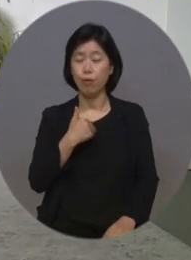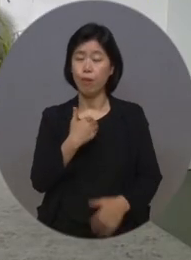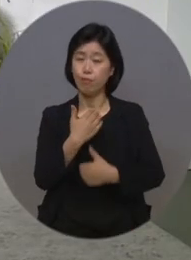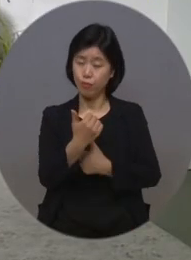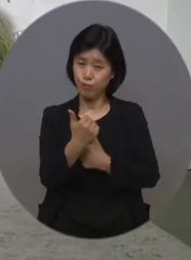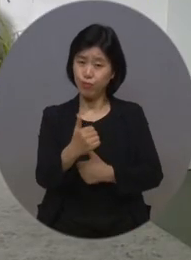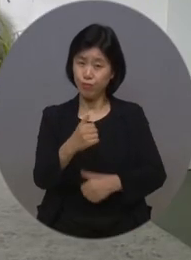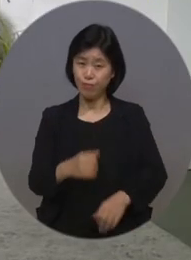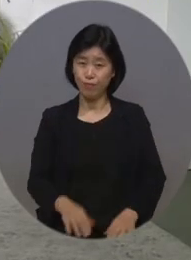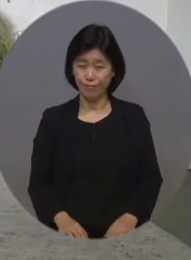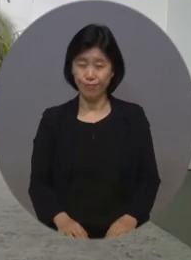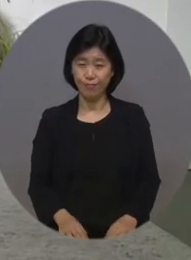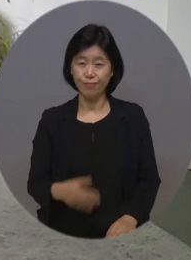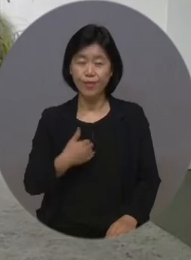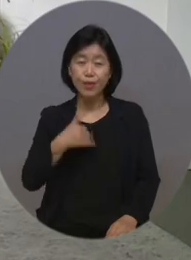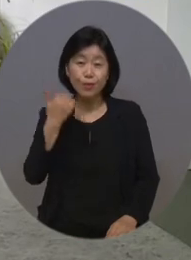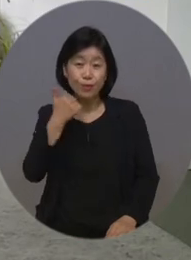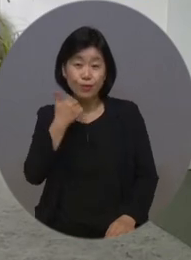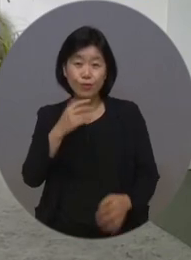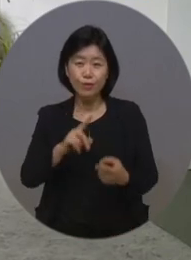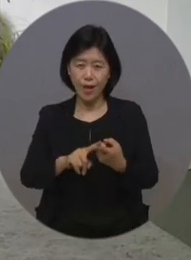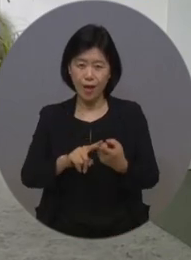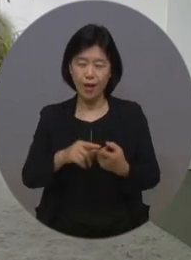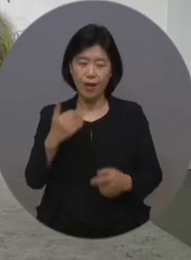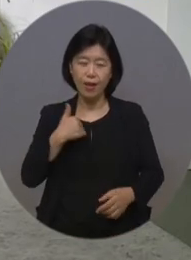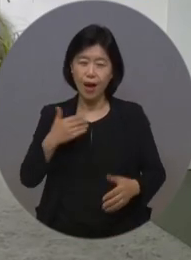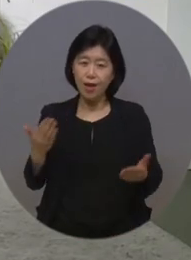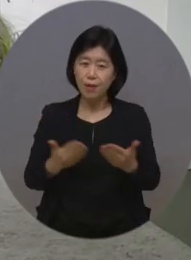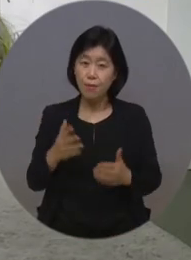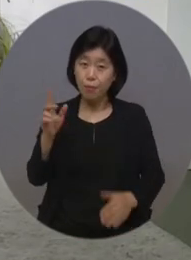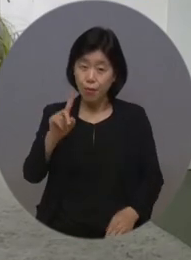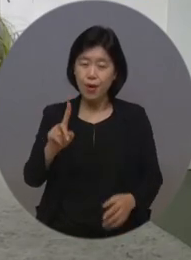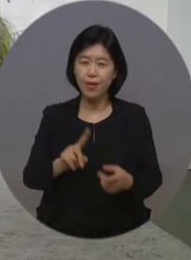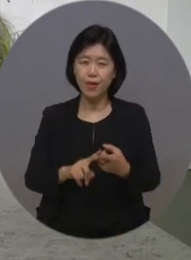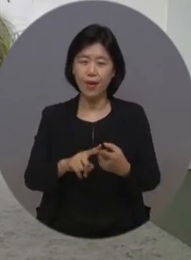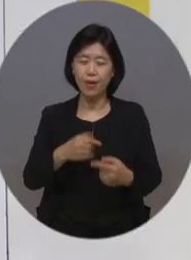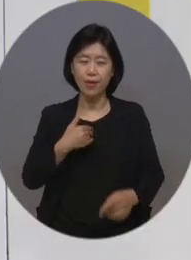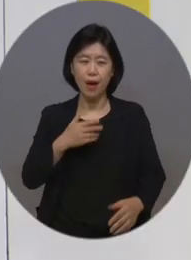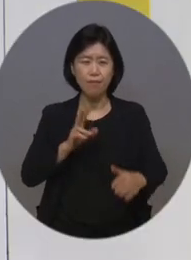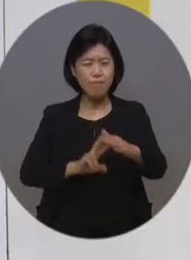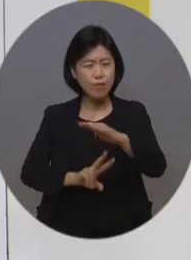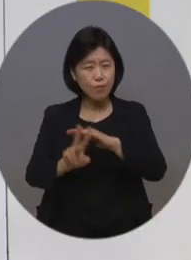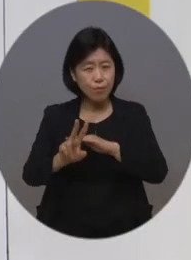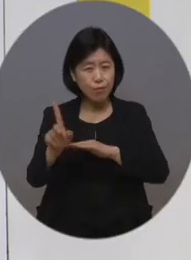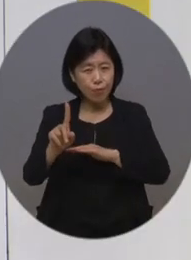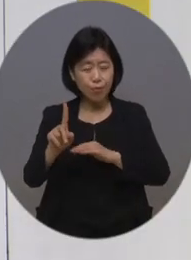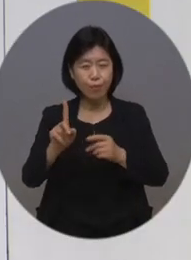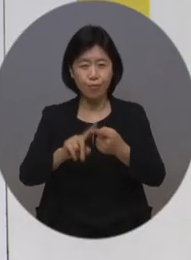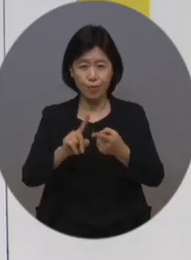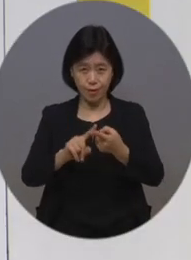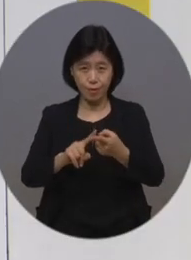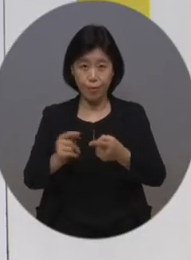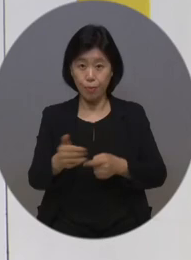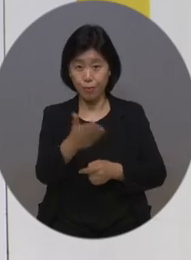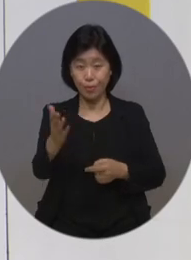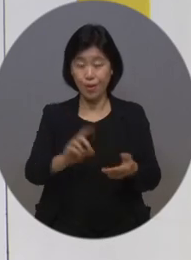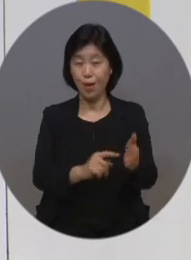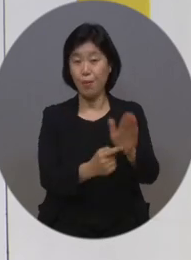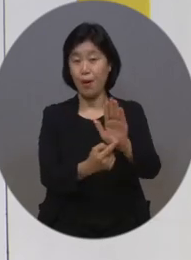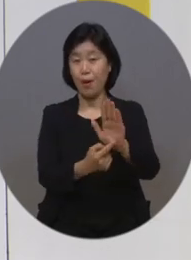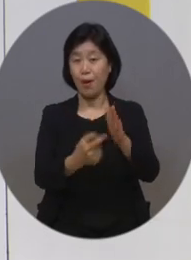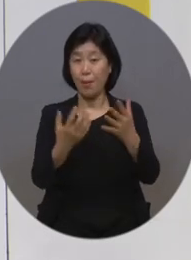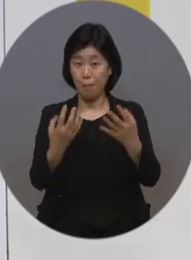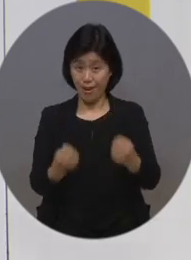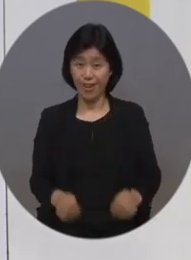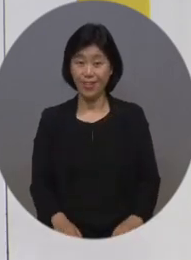제가 어떤 사람인지 네 제가 어떤 일을 해왔는지 알았으면 어떤 그가 비전을 갖고 있는지를 국민들에게 노출시킬 수